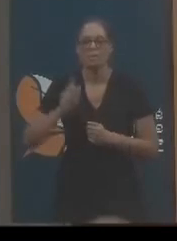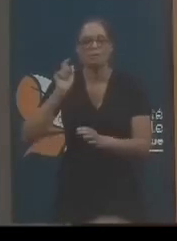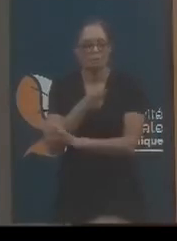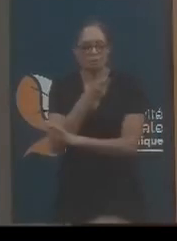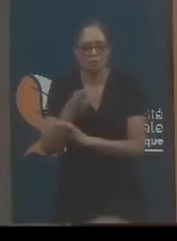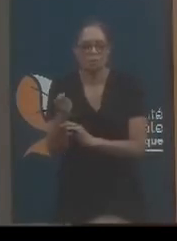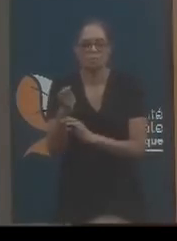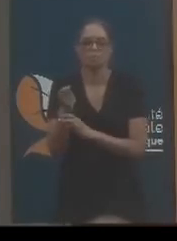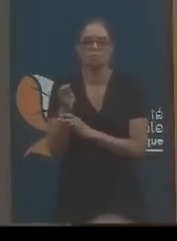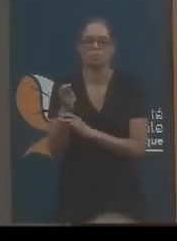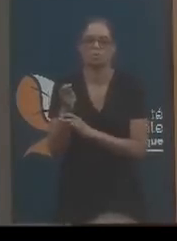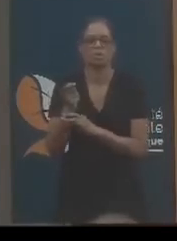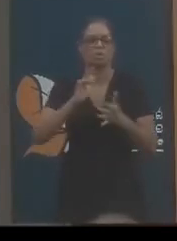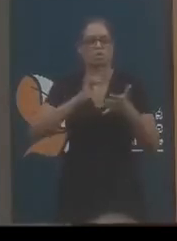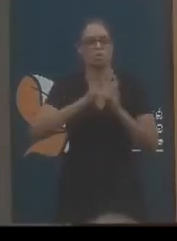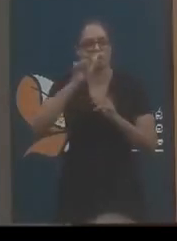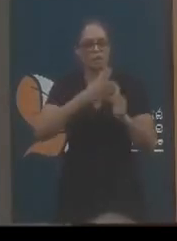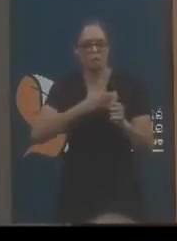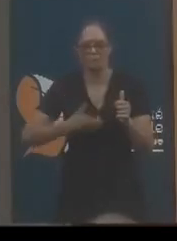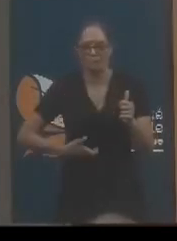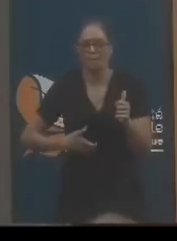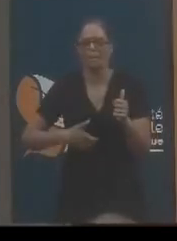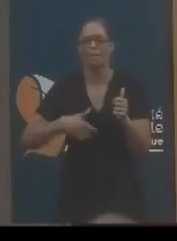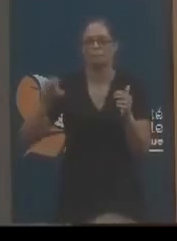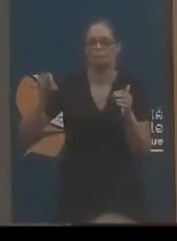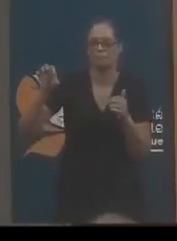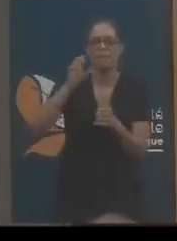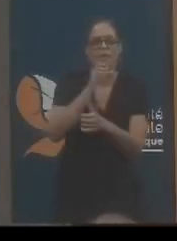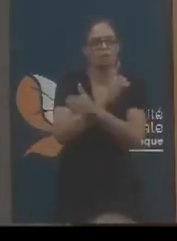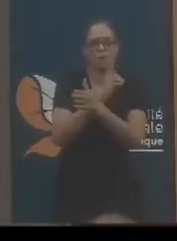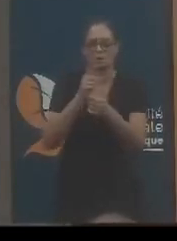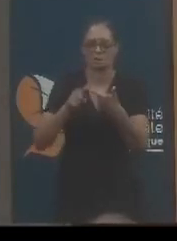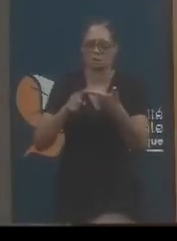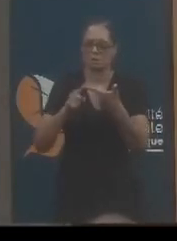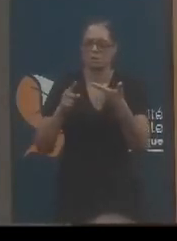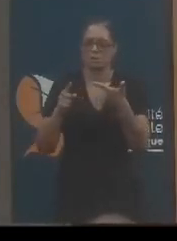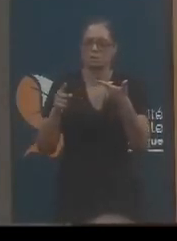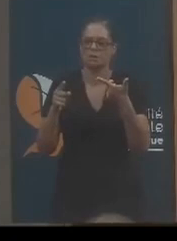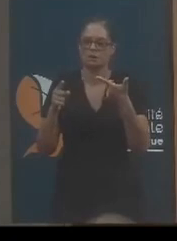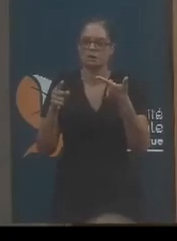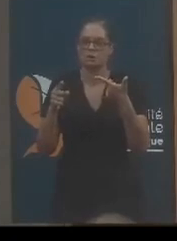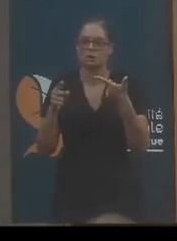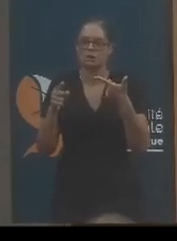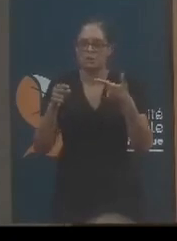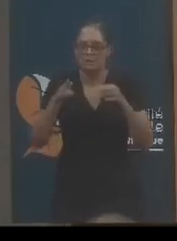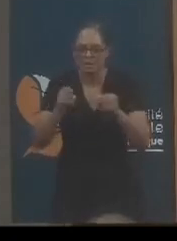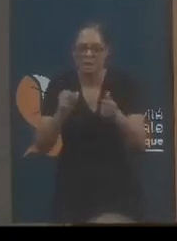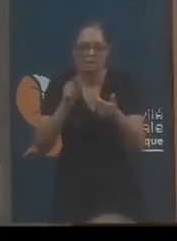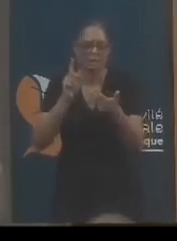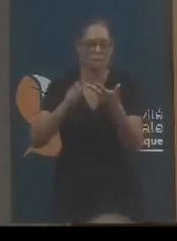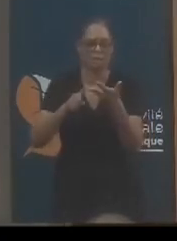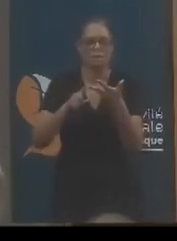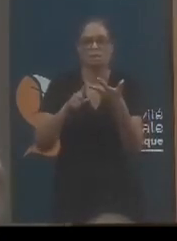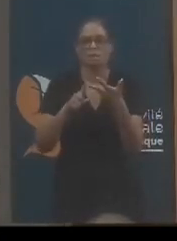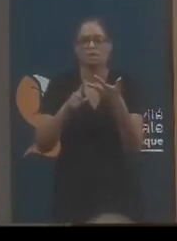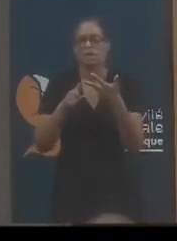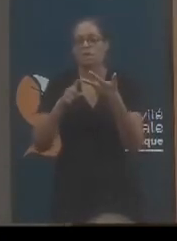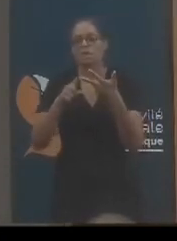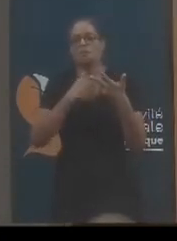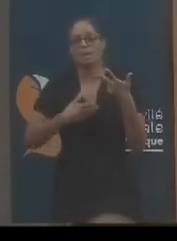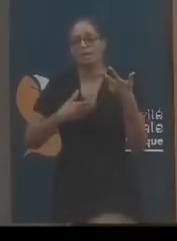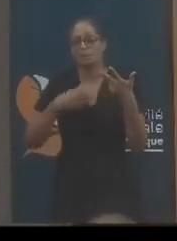allons écrire à tous les maires concernés, la maire de Ducos, la maire le maire de Rivière-Salée, mais aussi les maires du Sud,